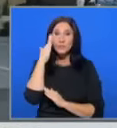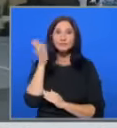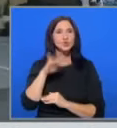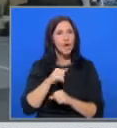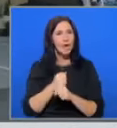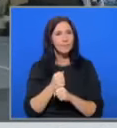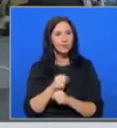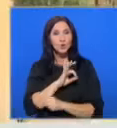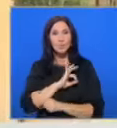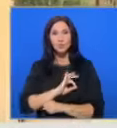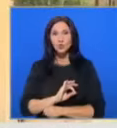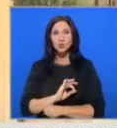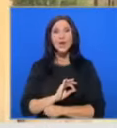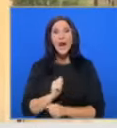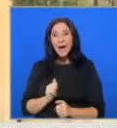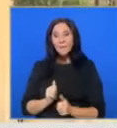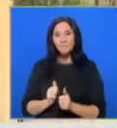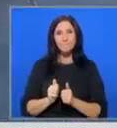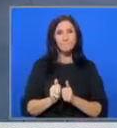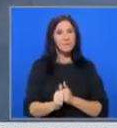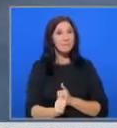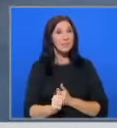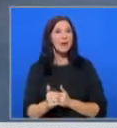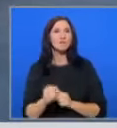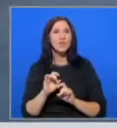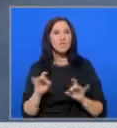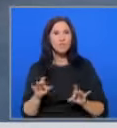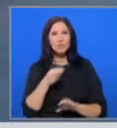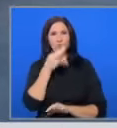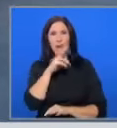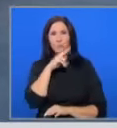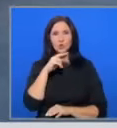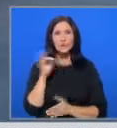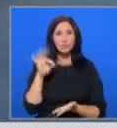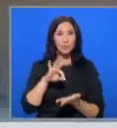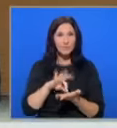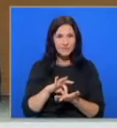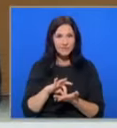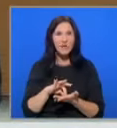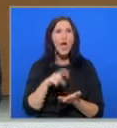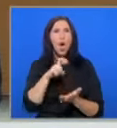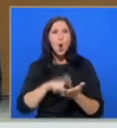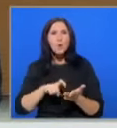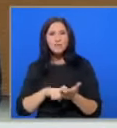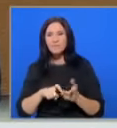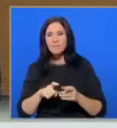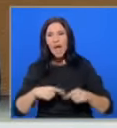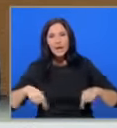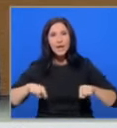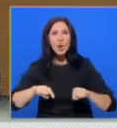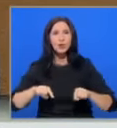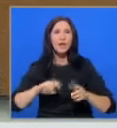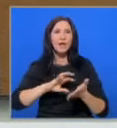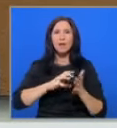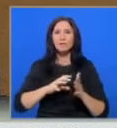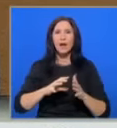ще работят и да получат изпреварваща информация. Е осигуряването на полицейско присъствие в уязвимите райони, махали и